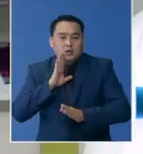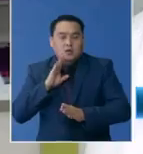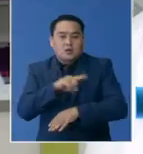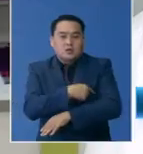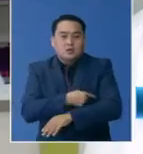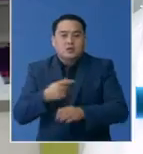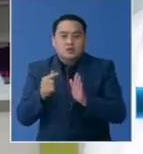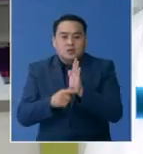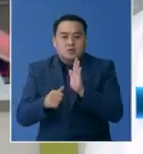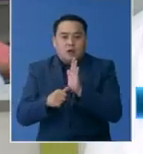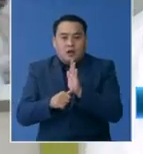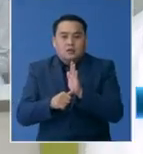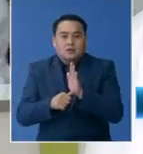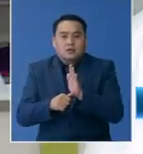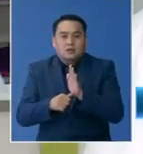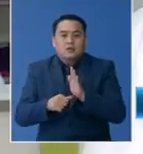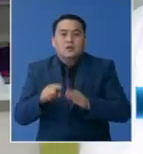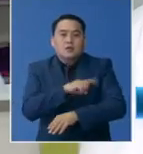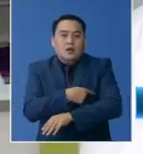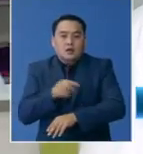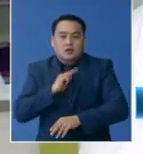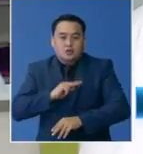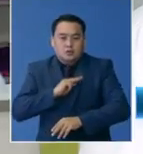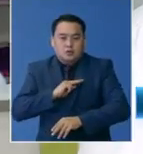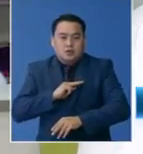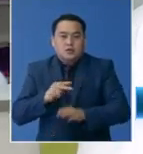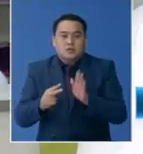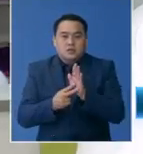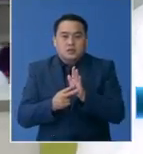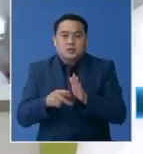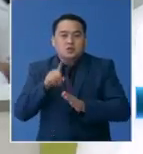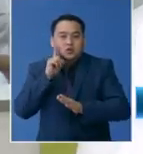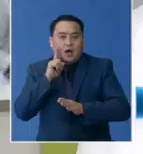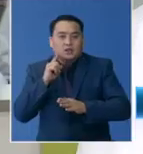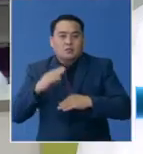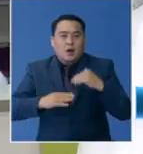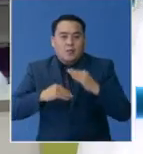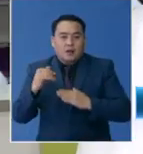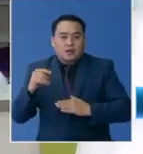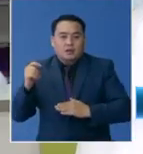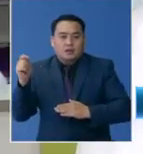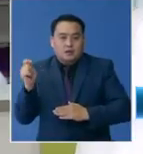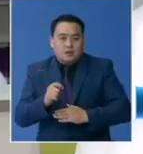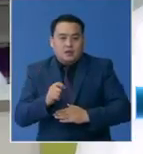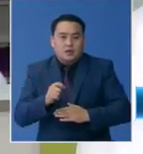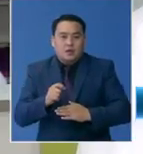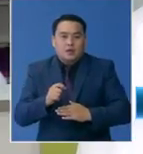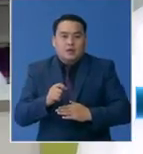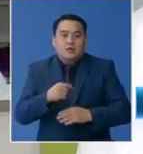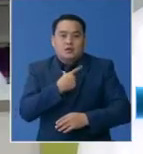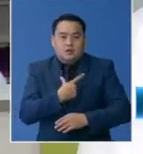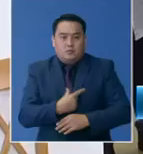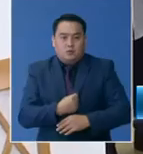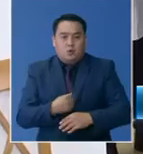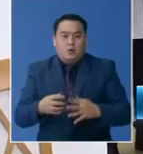76 дәрігер істейді. Биылғы осы ауданымызға келген 8 жас маман дәрігер келді жұмысқа, дипломға